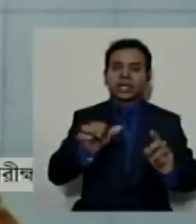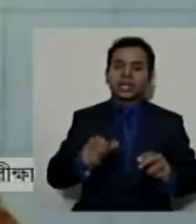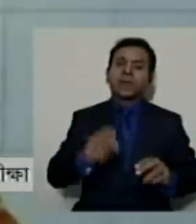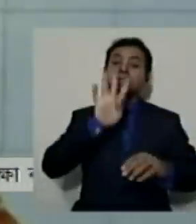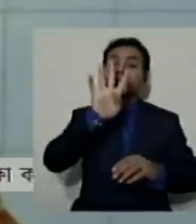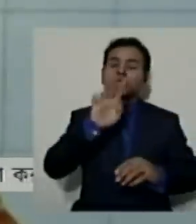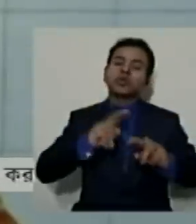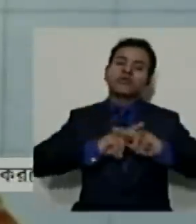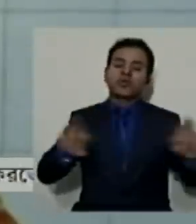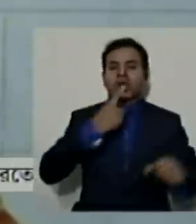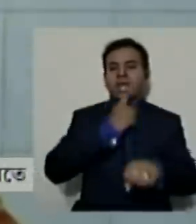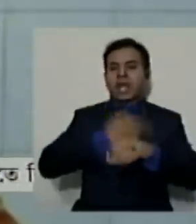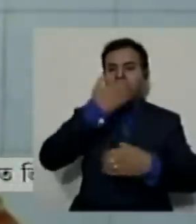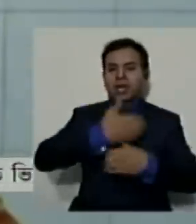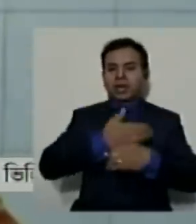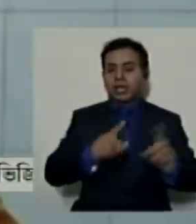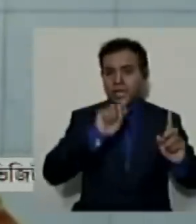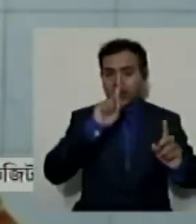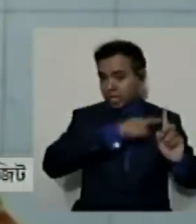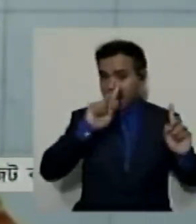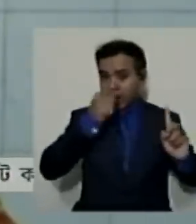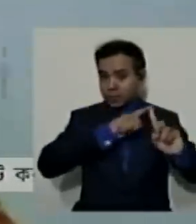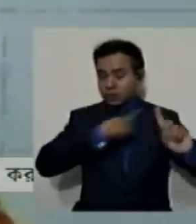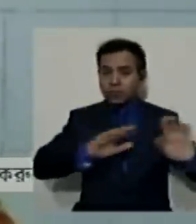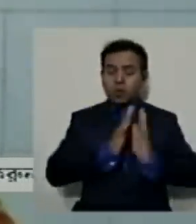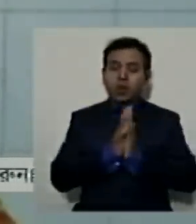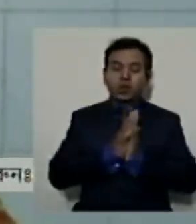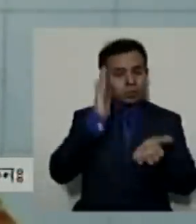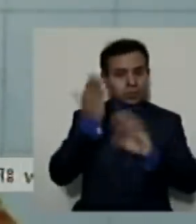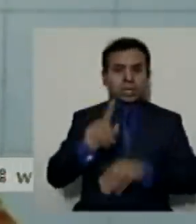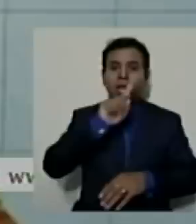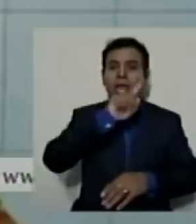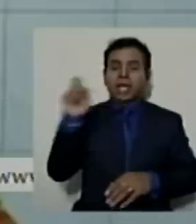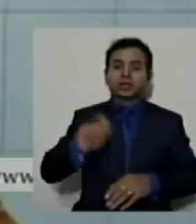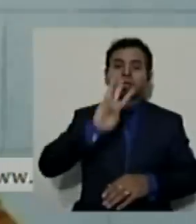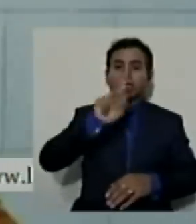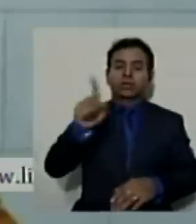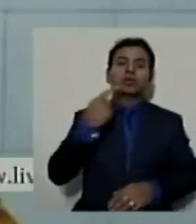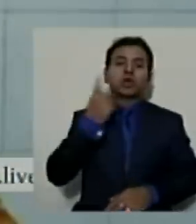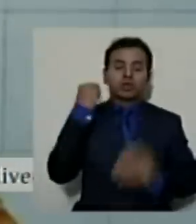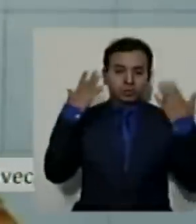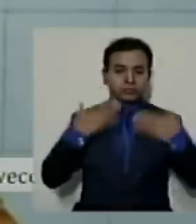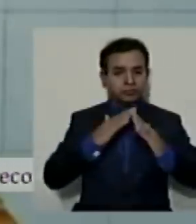গত 24 ঘন্টায় সুস্থ হয়েছে 4 জন এবং এ পর্যন্ত 112 জন।